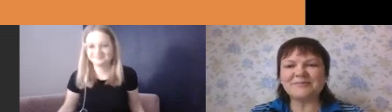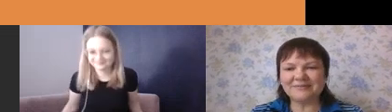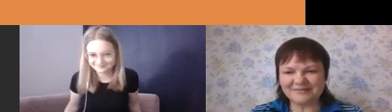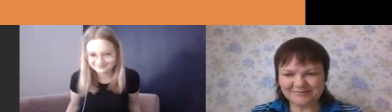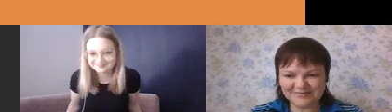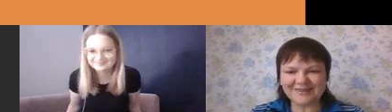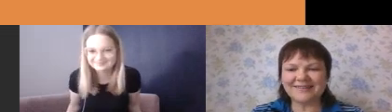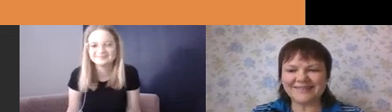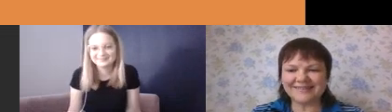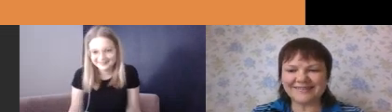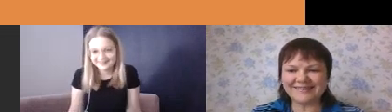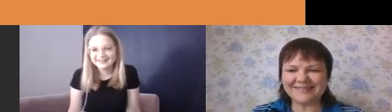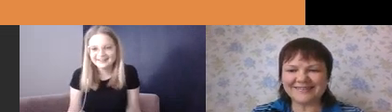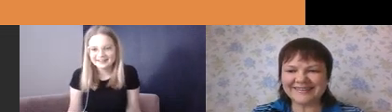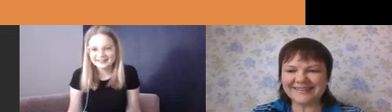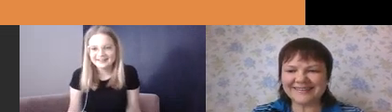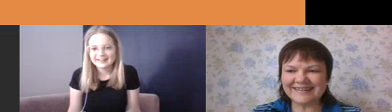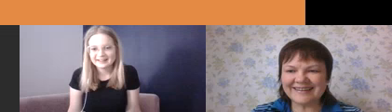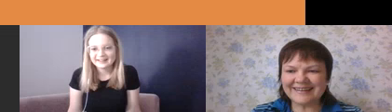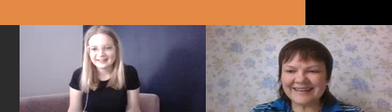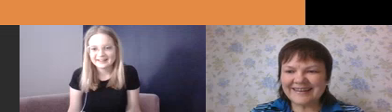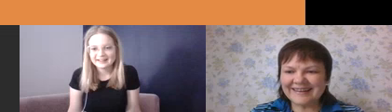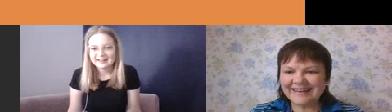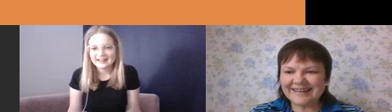rekkaid suunab.